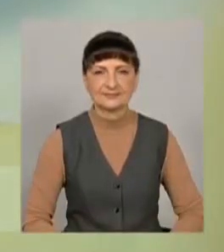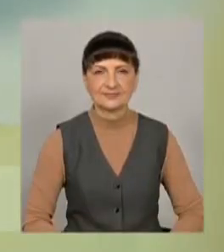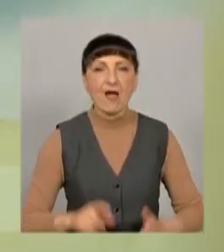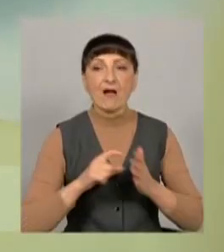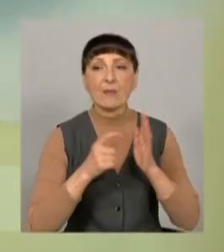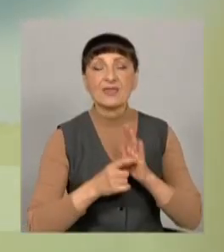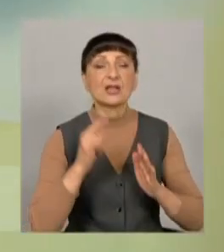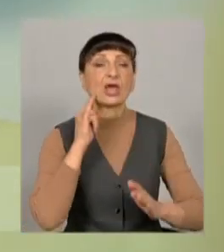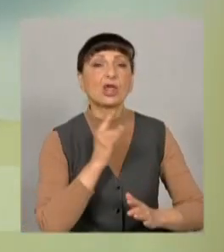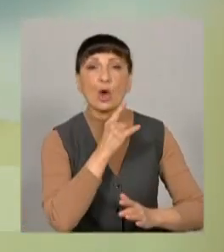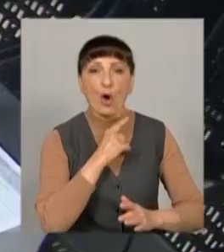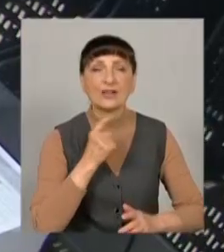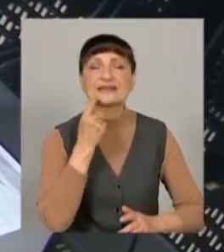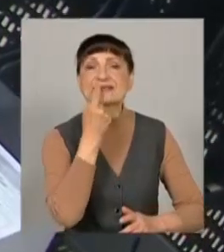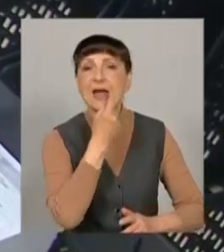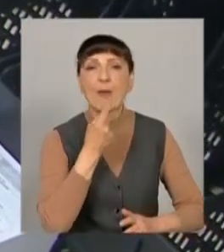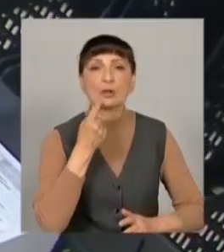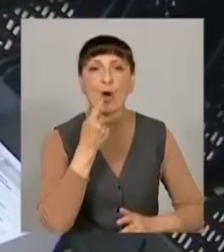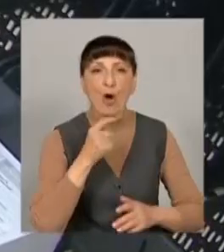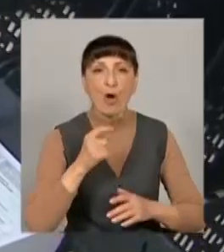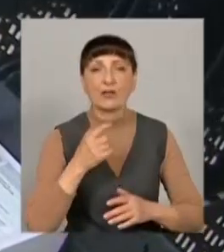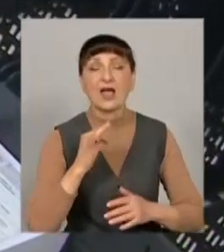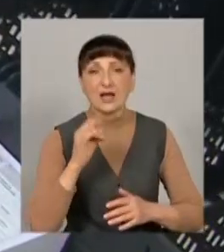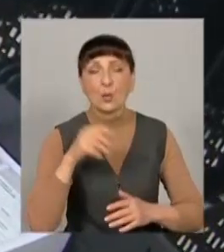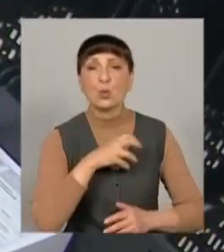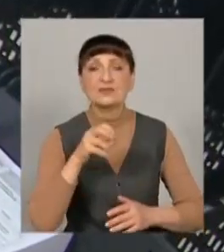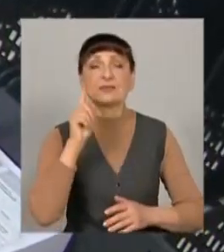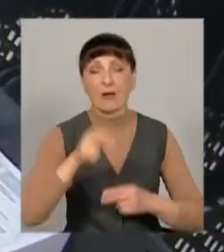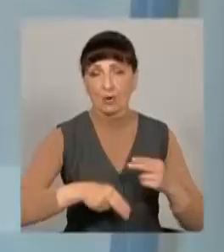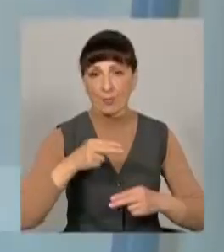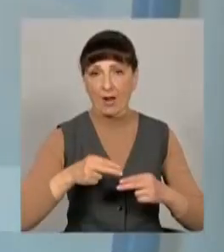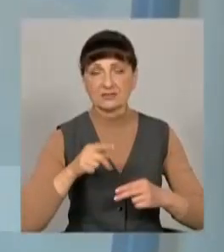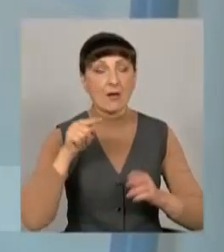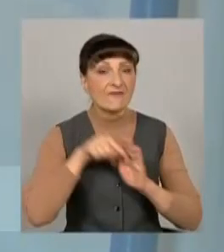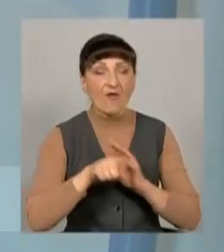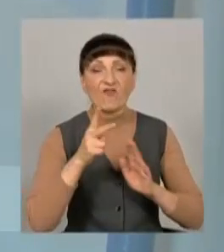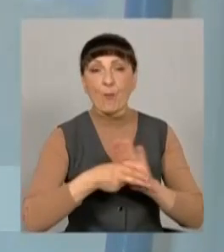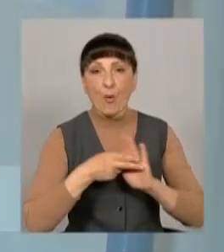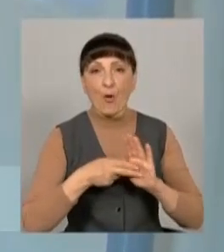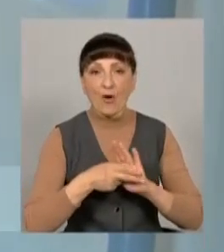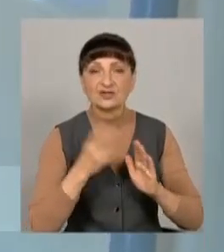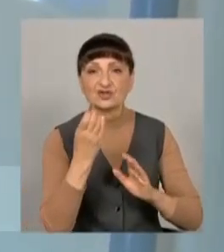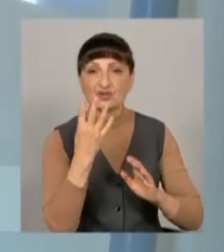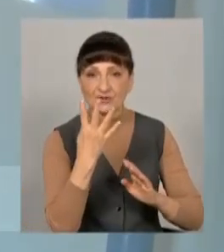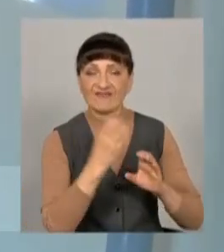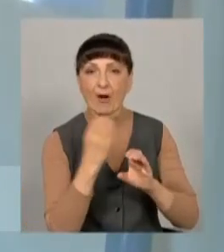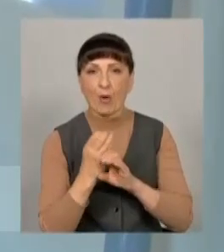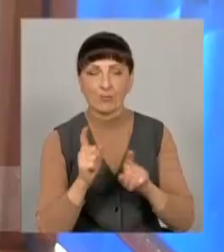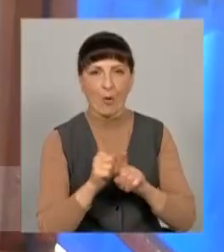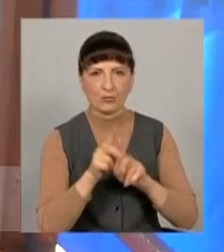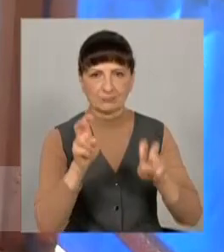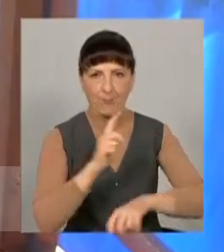Кабинет гинеколога, стоматолога, УЗИ и даже операционная. Целая больница разместилась в 4 вагонах поезда, а